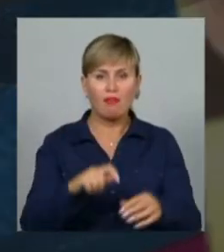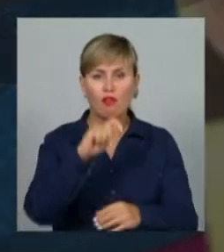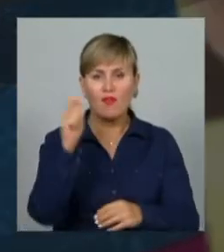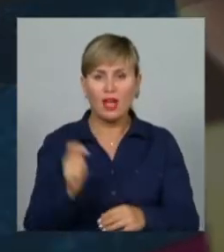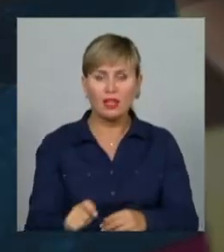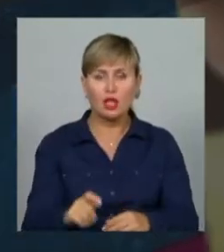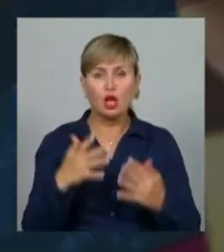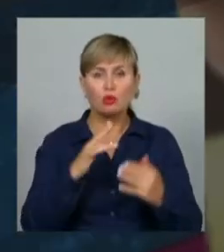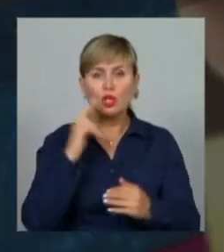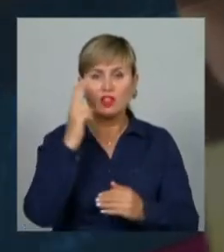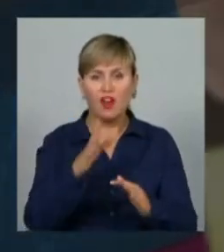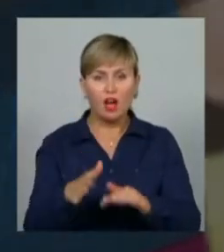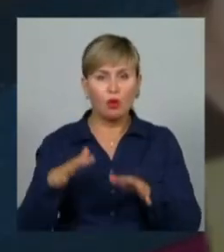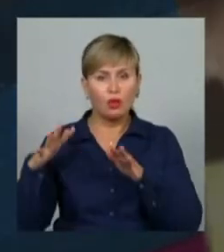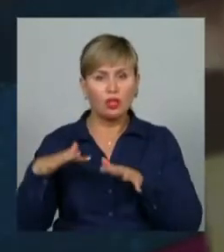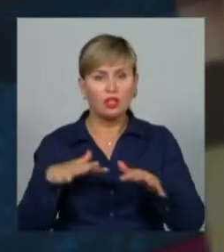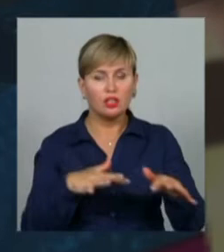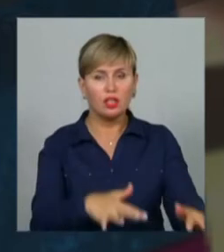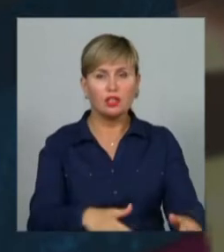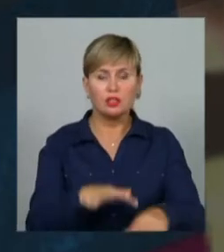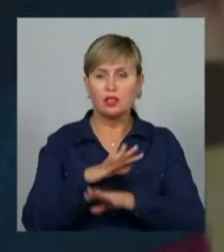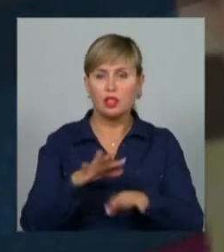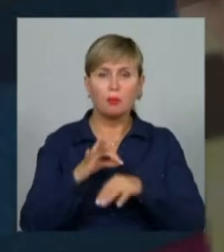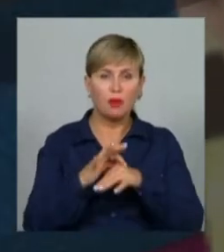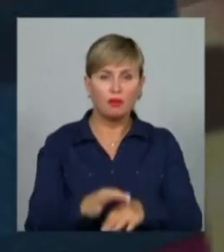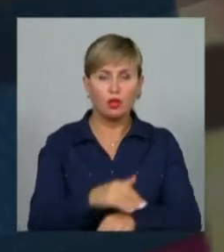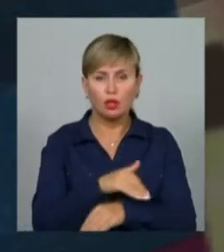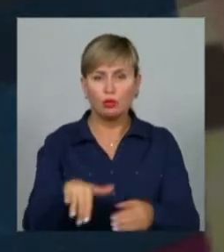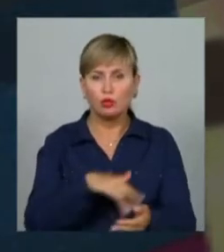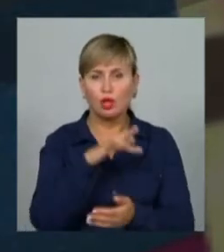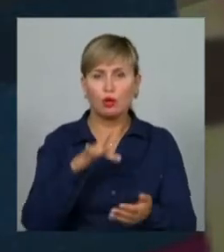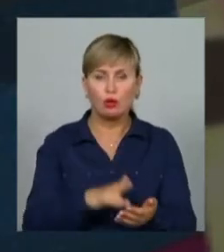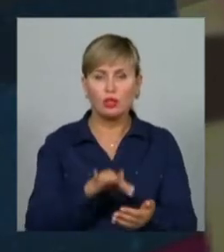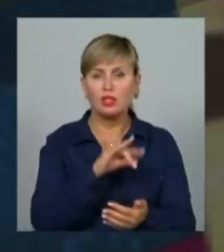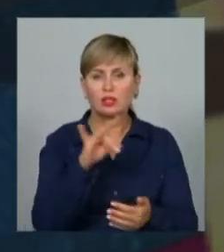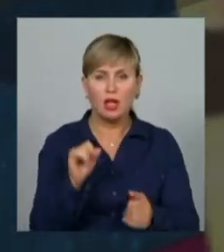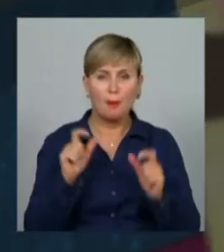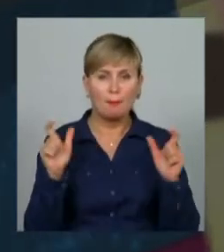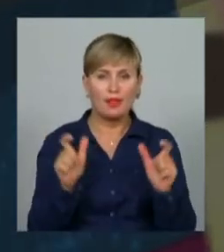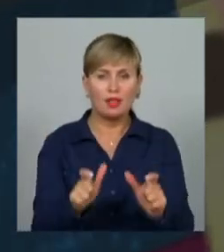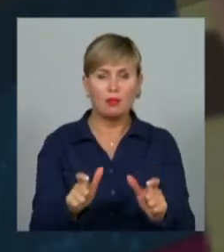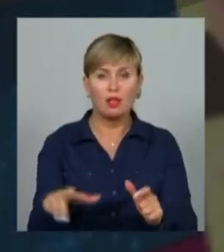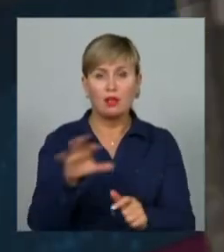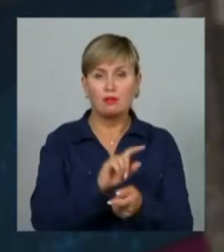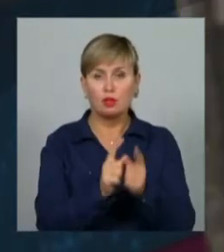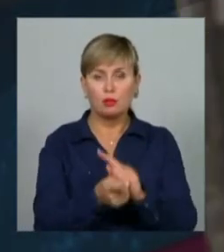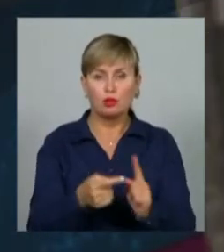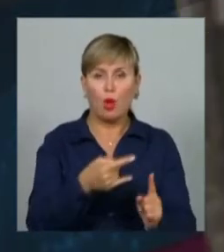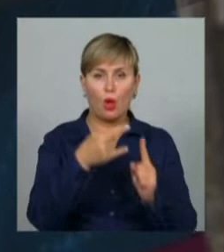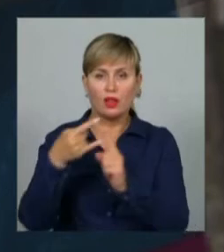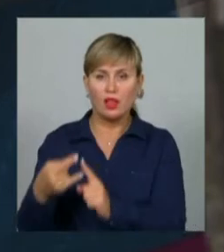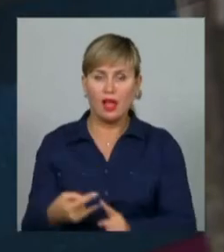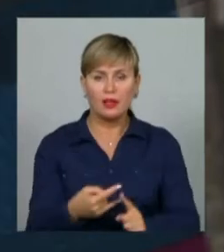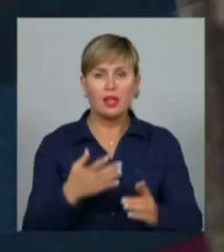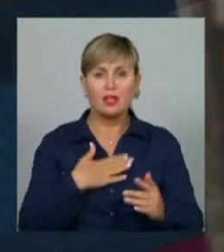уже 2 года как шествие памяти не проводится на улицах городов из-за пандемии. Все перешло в онлайн-формат.